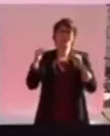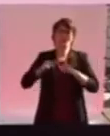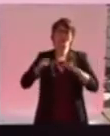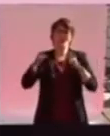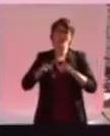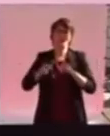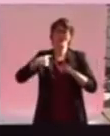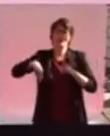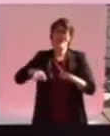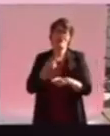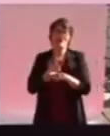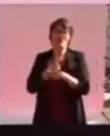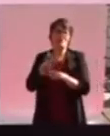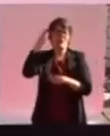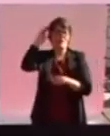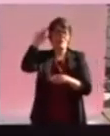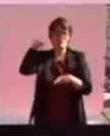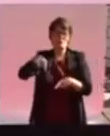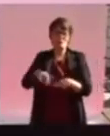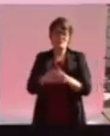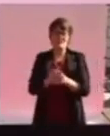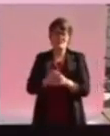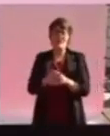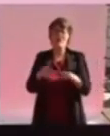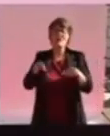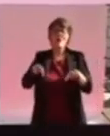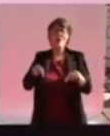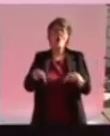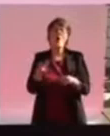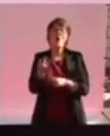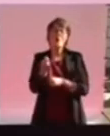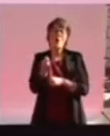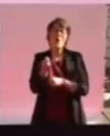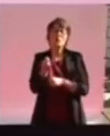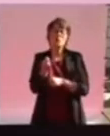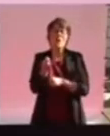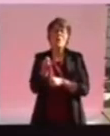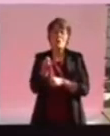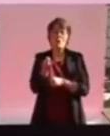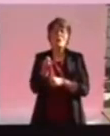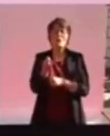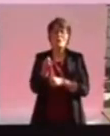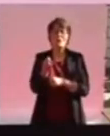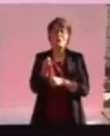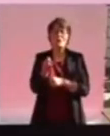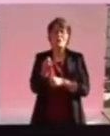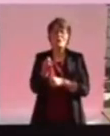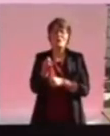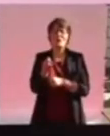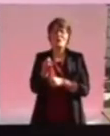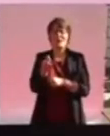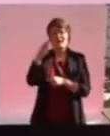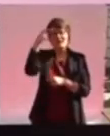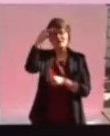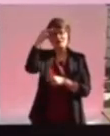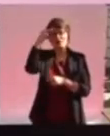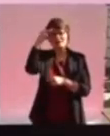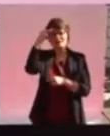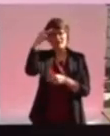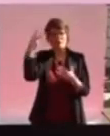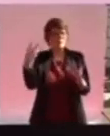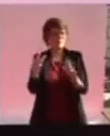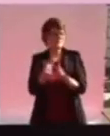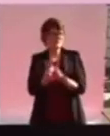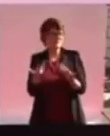ascolteremo però nel frattempo ci rinfreschiamo la memoria ricordando qual è il nuovo patto per